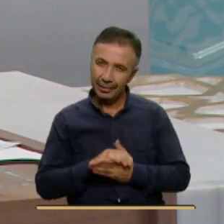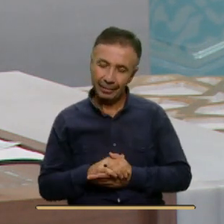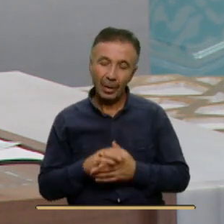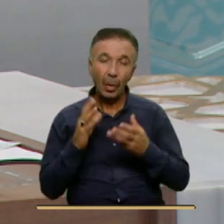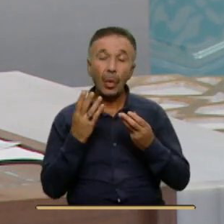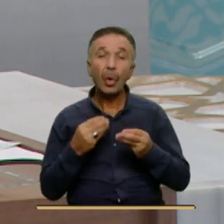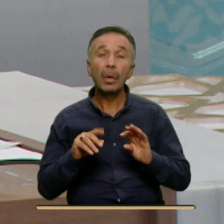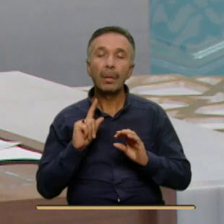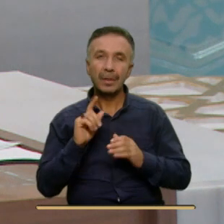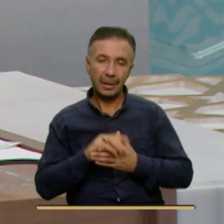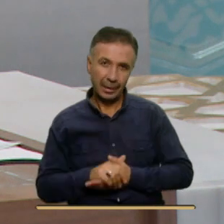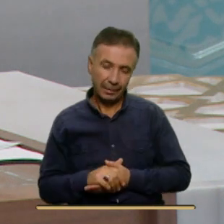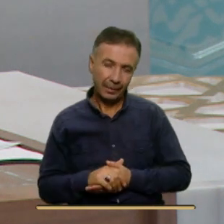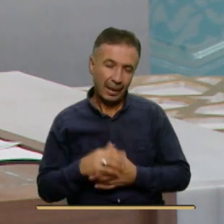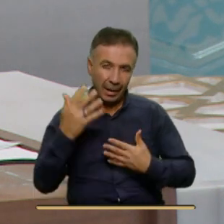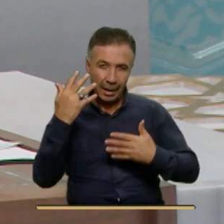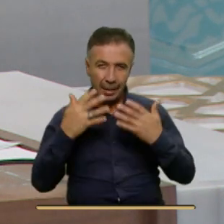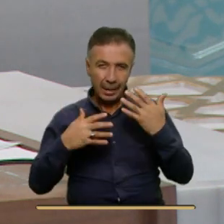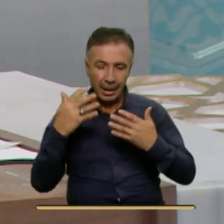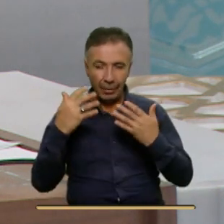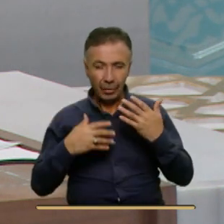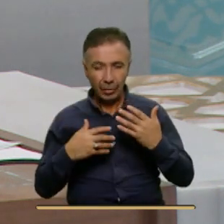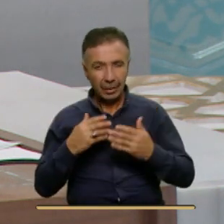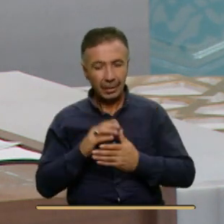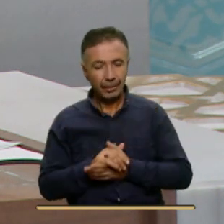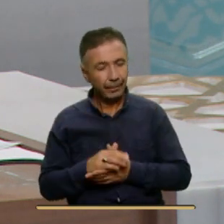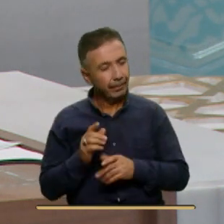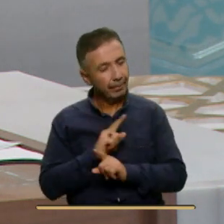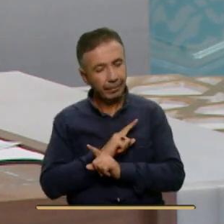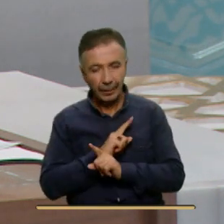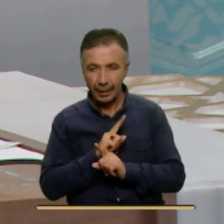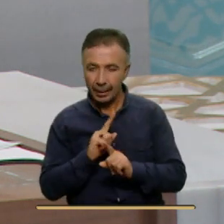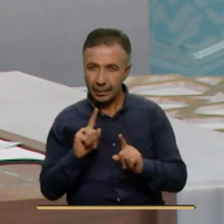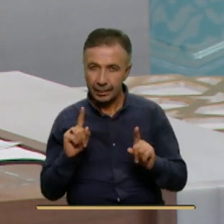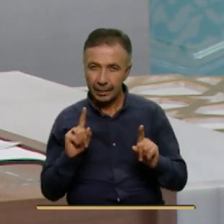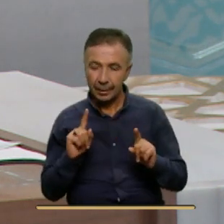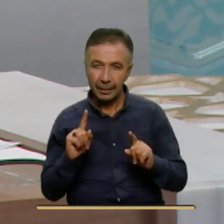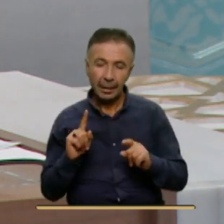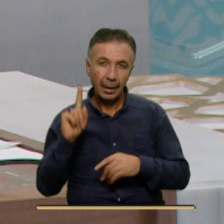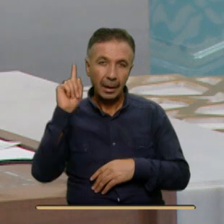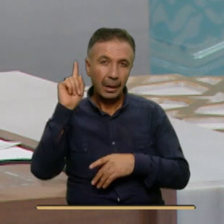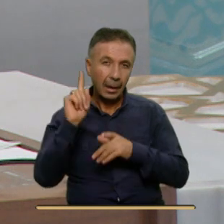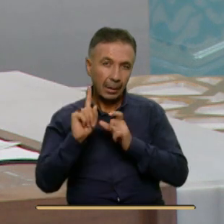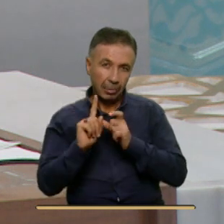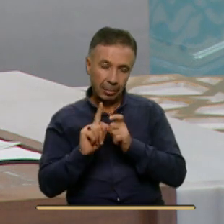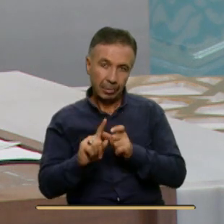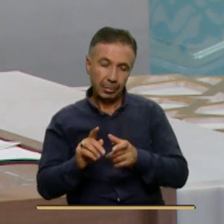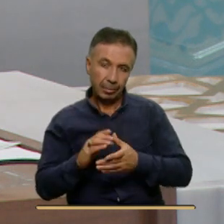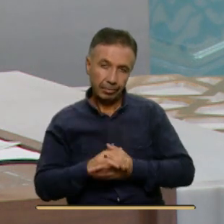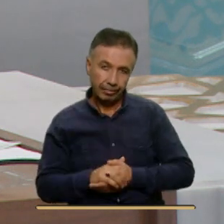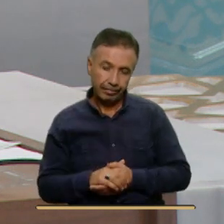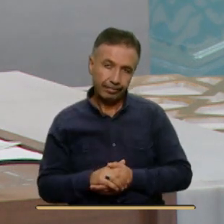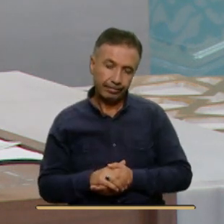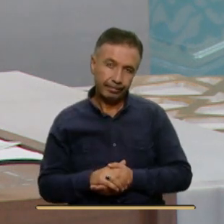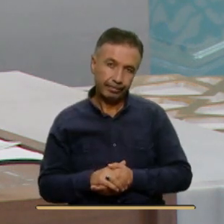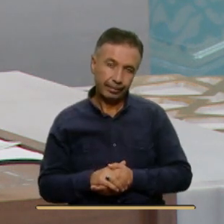olmamalı. Televizyon ekranlarımızda asla efendim, Allah muhafaza eylesin,